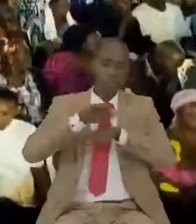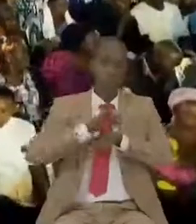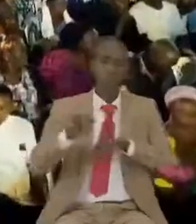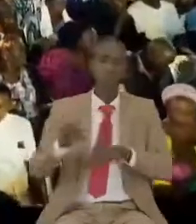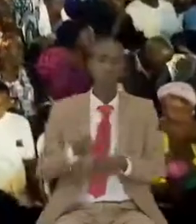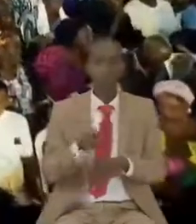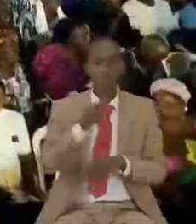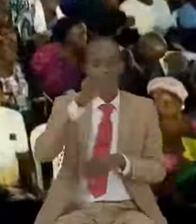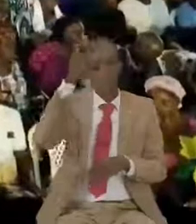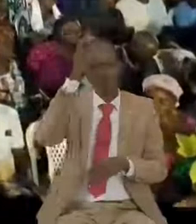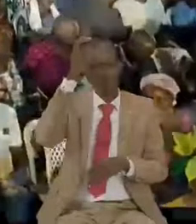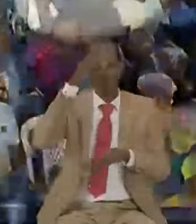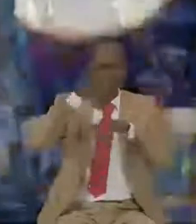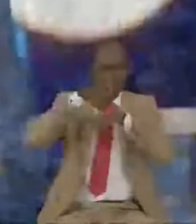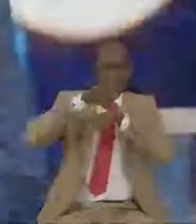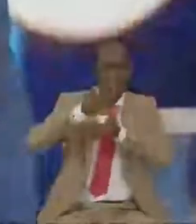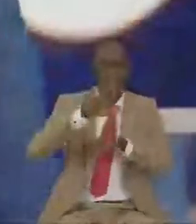votre vie.